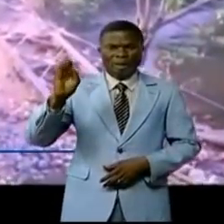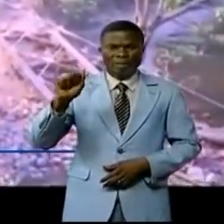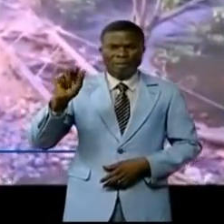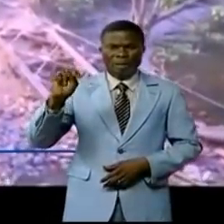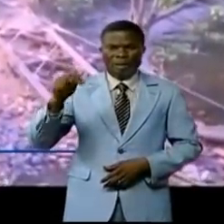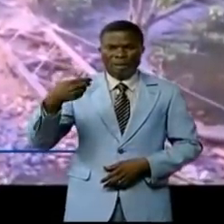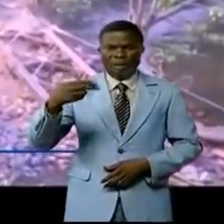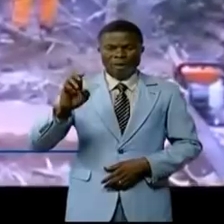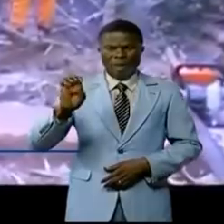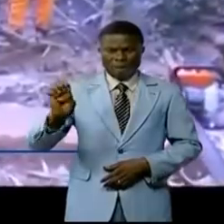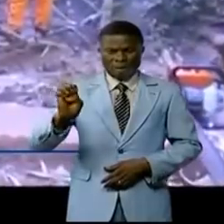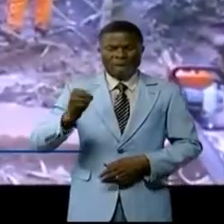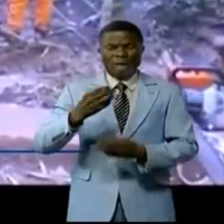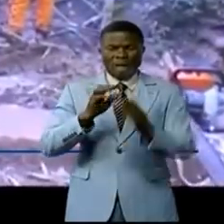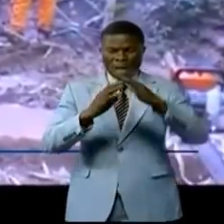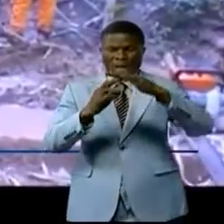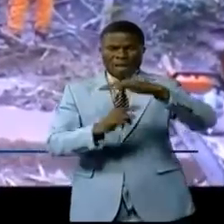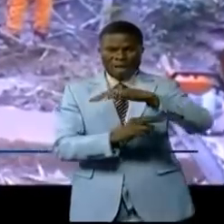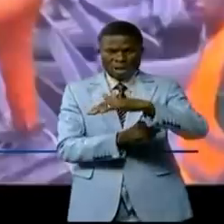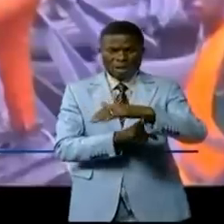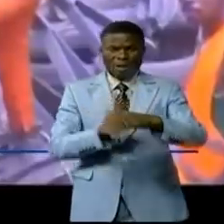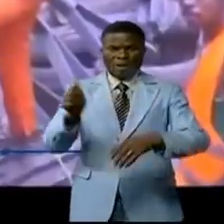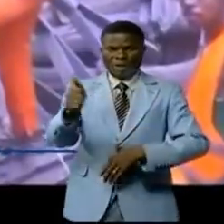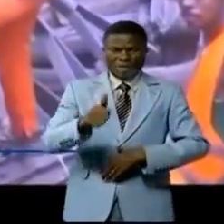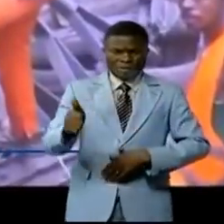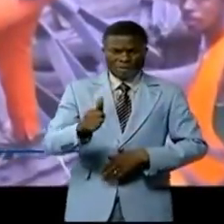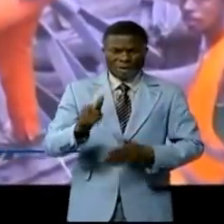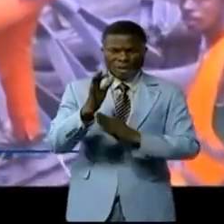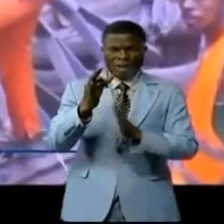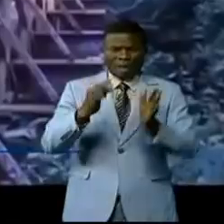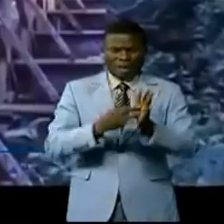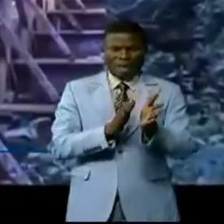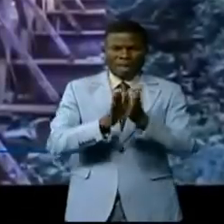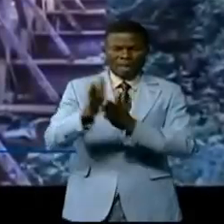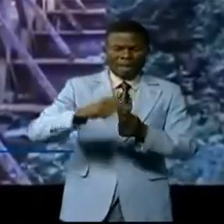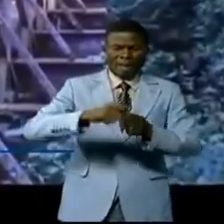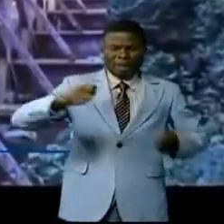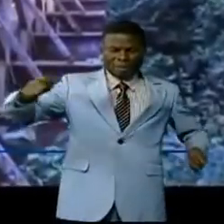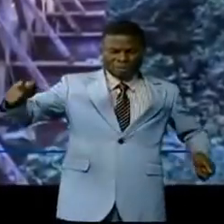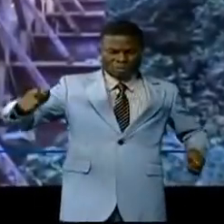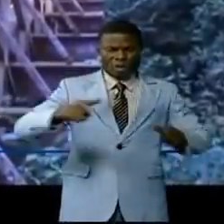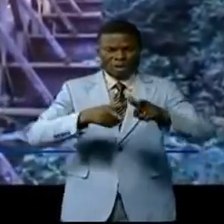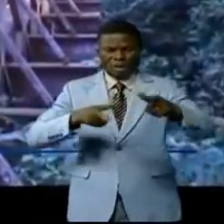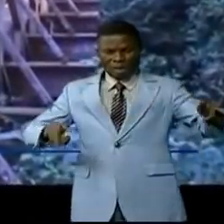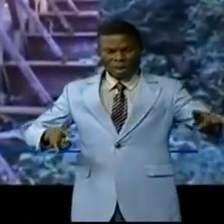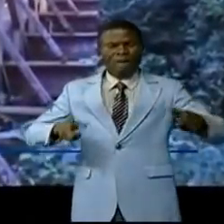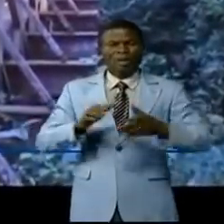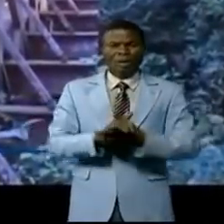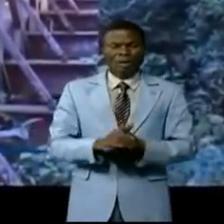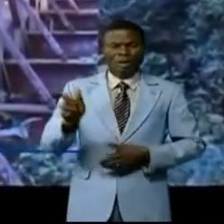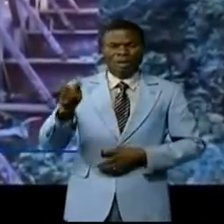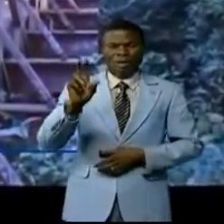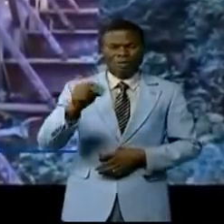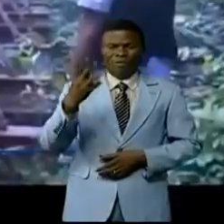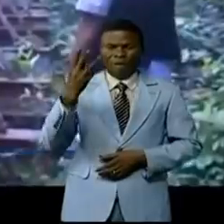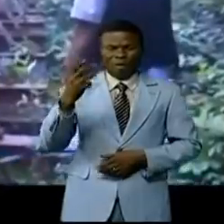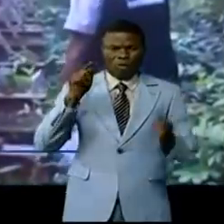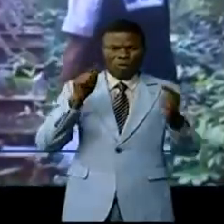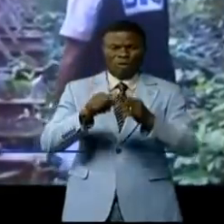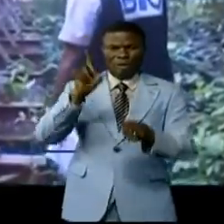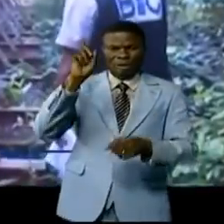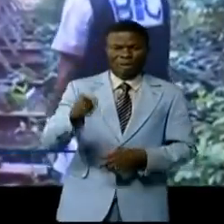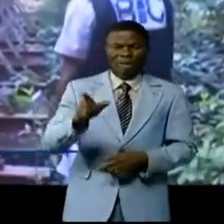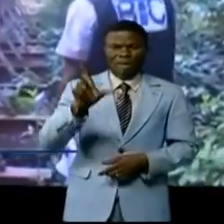Lesquels ponts sont respectivement de 21, 18 et 15 mètres de portée, au point kilométrique 23, 120,